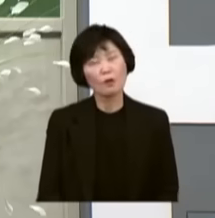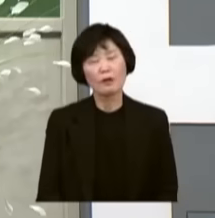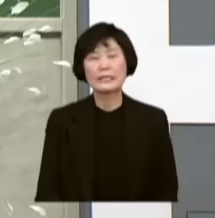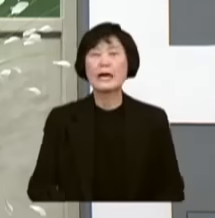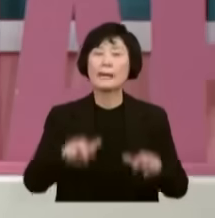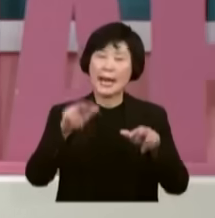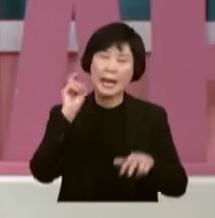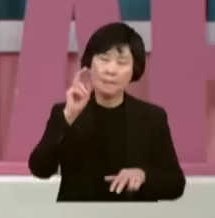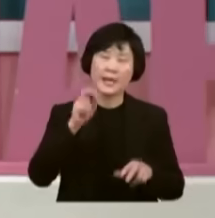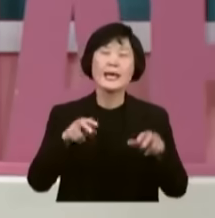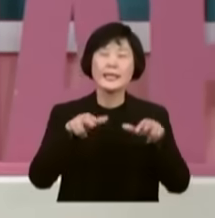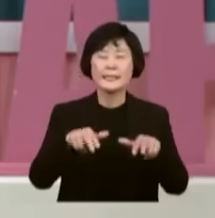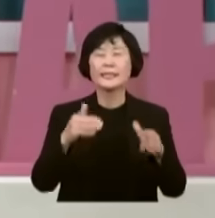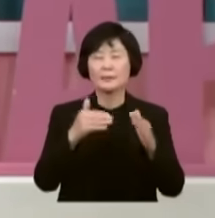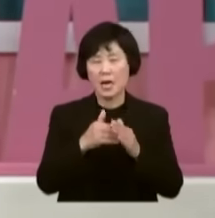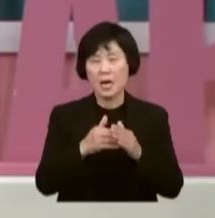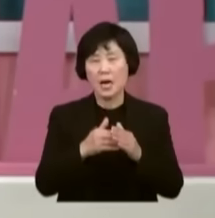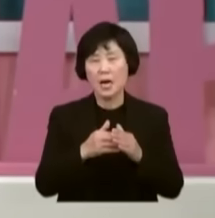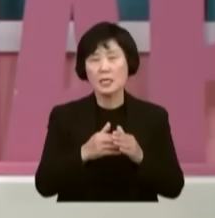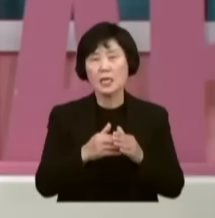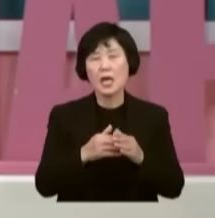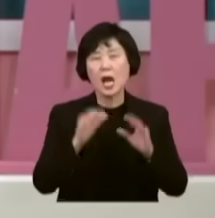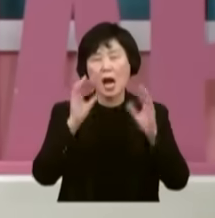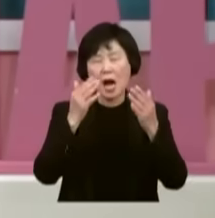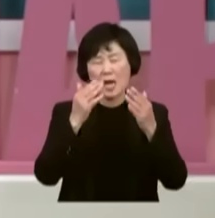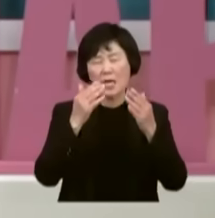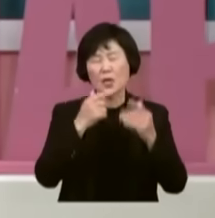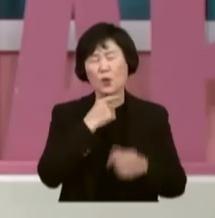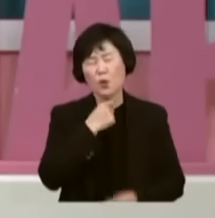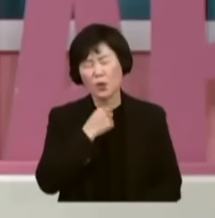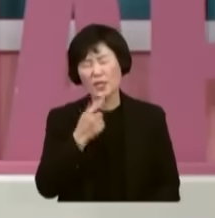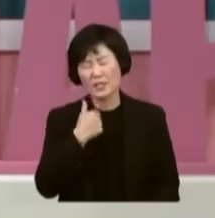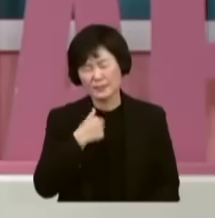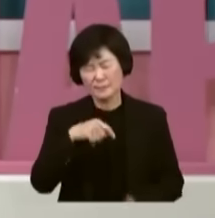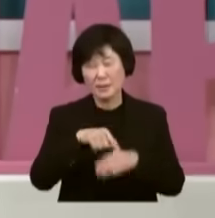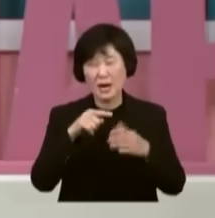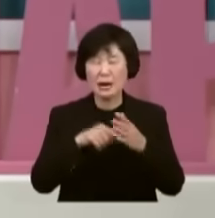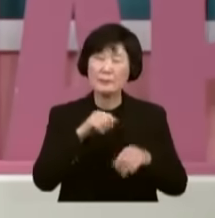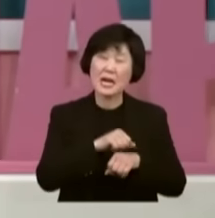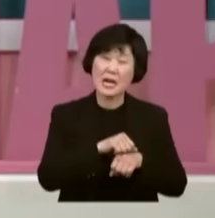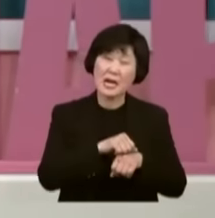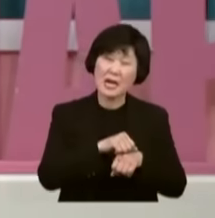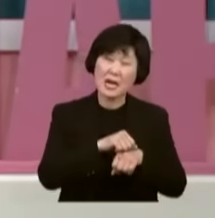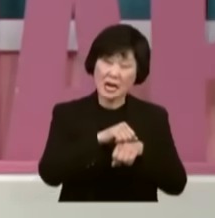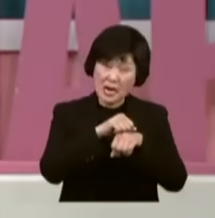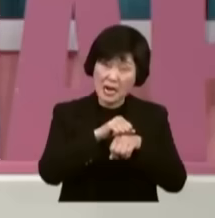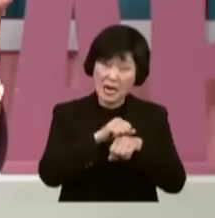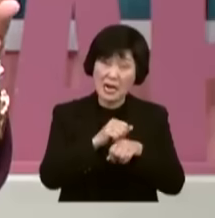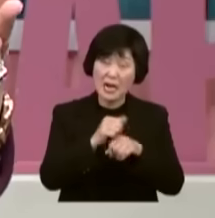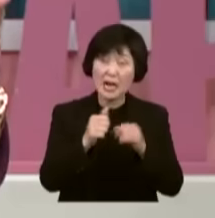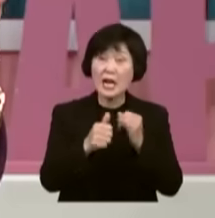자기가 이때까지 그 서름을 서름 있는 걸 복받치는 걸 들어오면은 그렇지. 한번